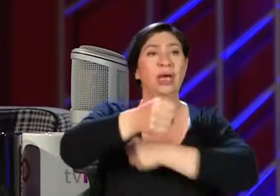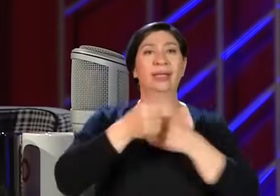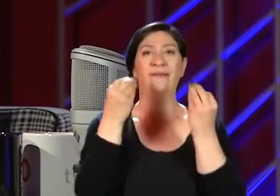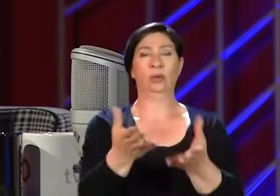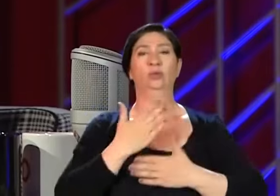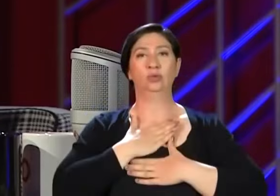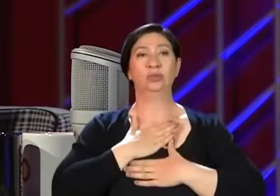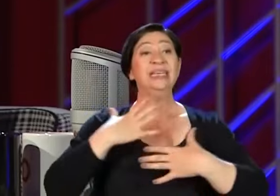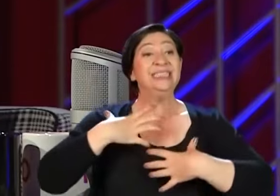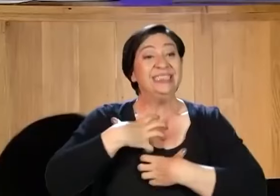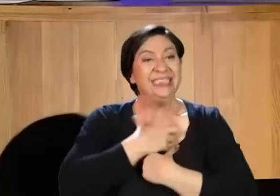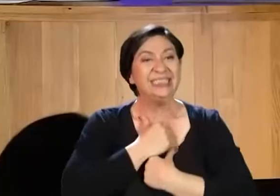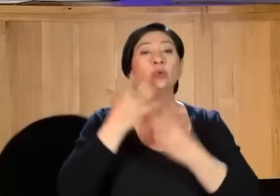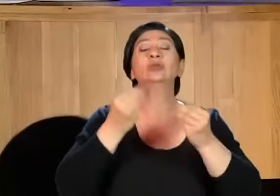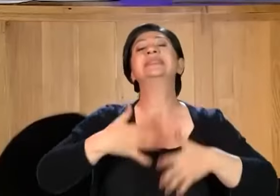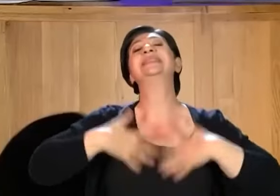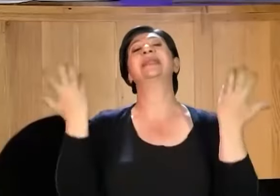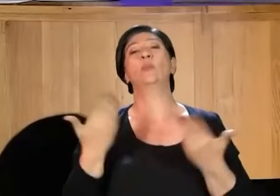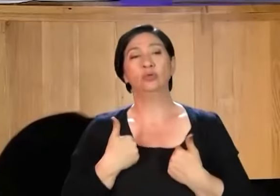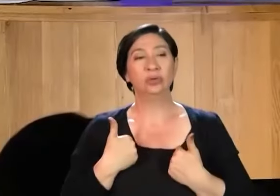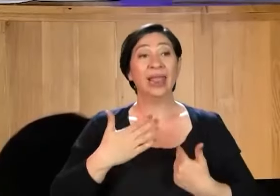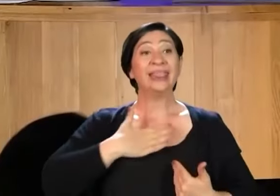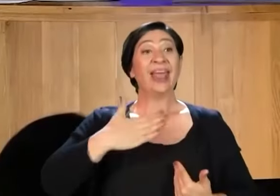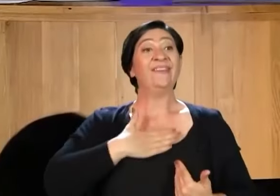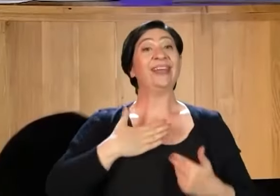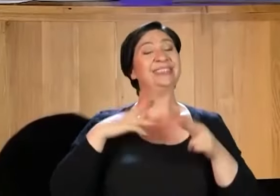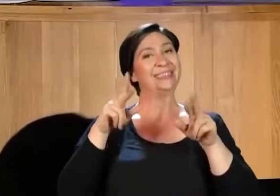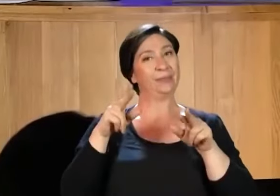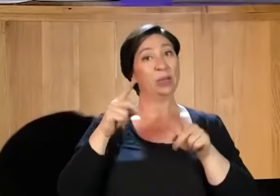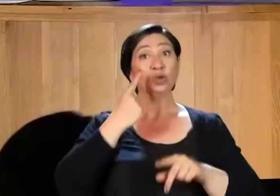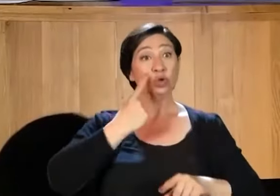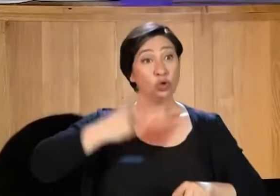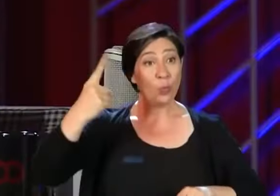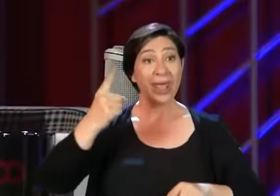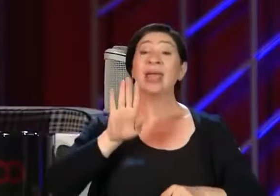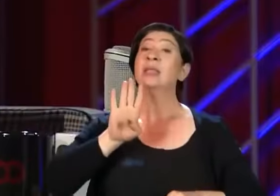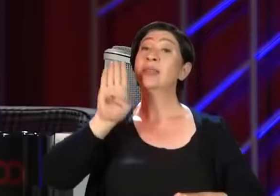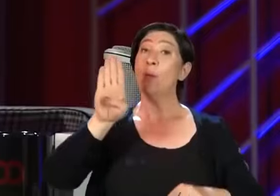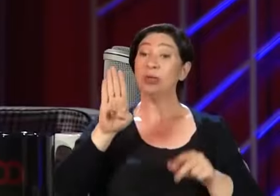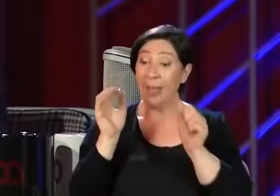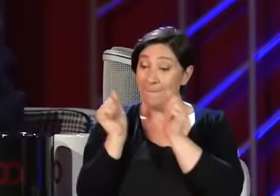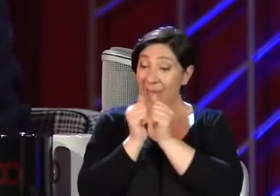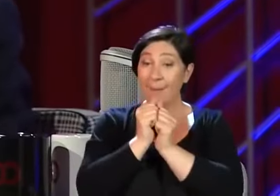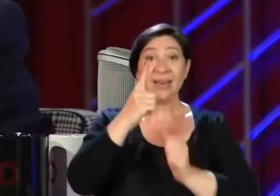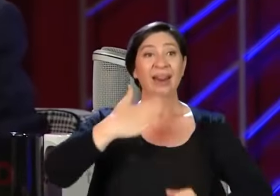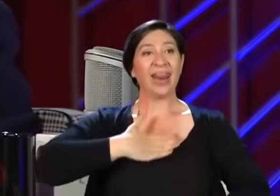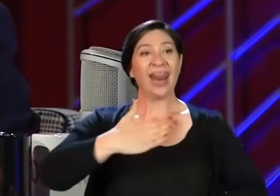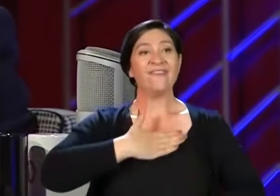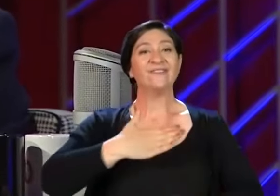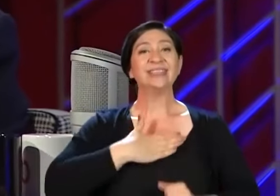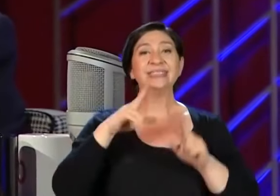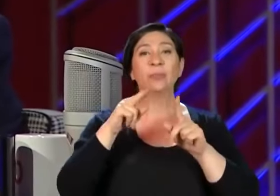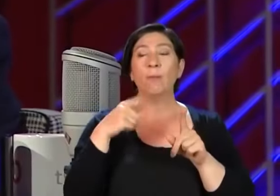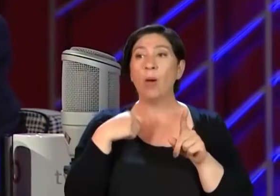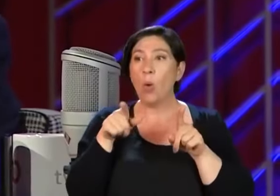milletiz. Ve sıkıntıya uğramasını istemiyoruz. Zira nefes gibi. Yani cumhuriyet ve demokrasi yan yana bir nefes gibi. Ben